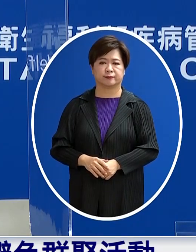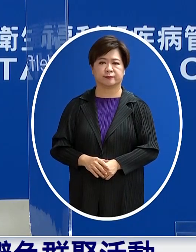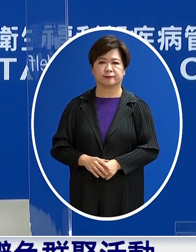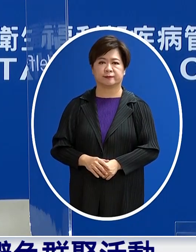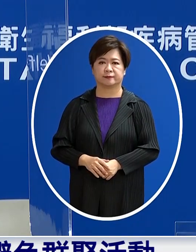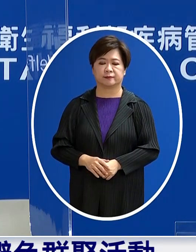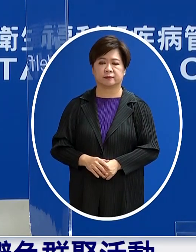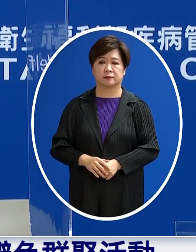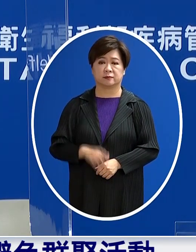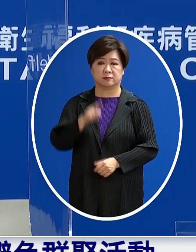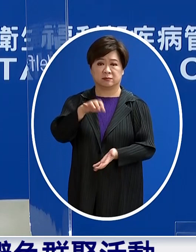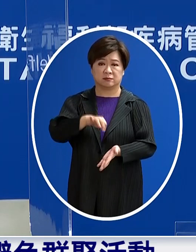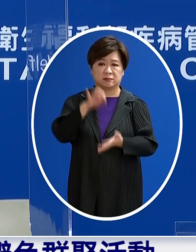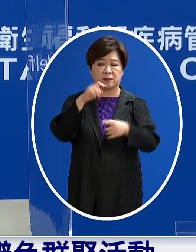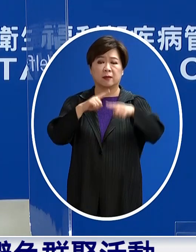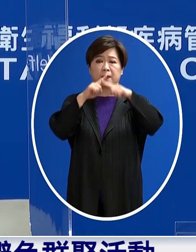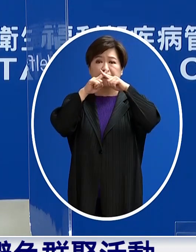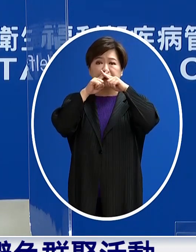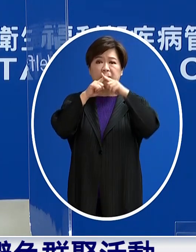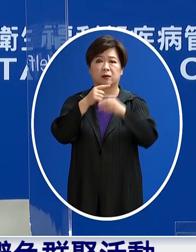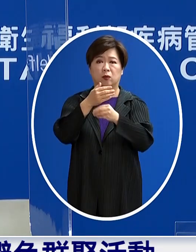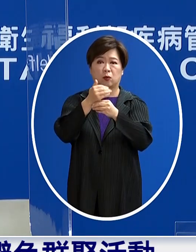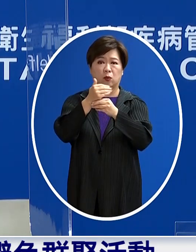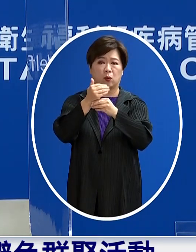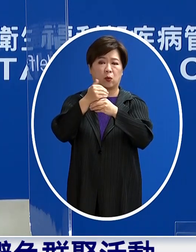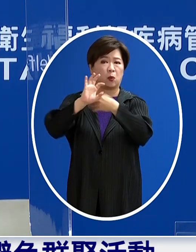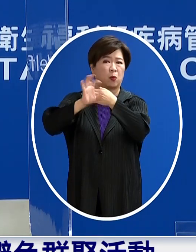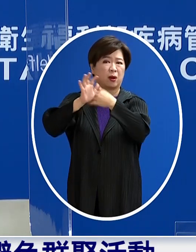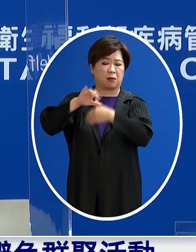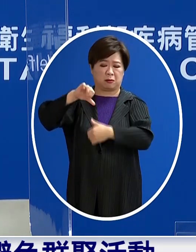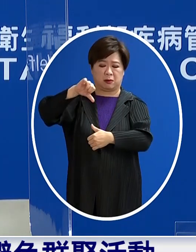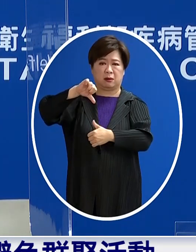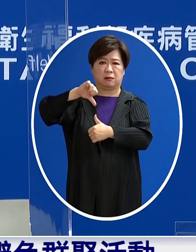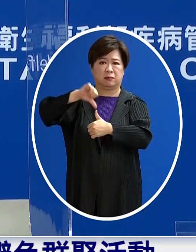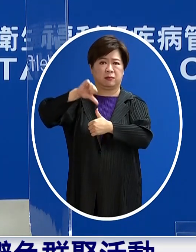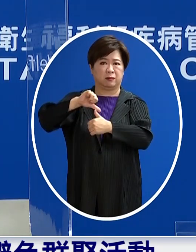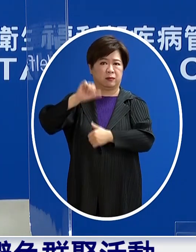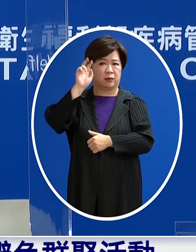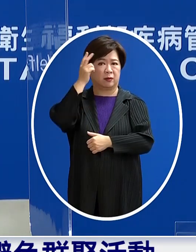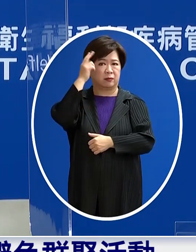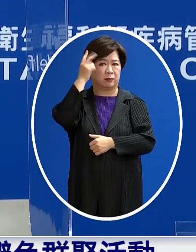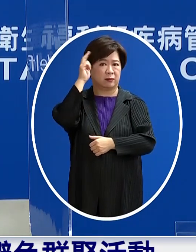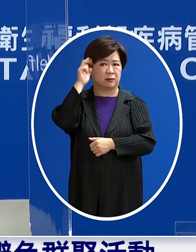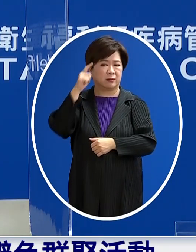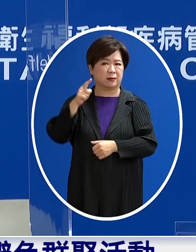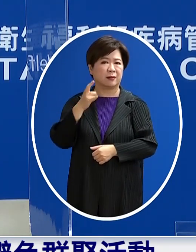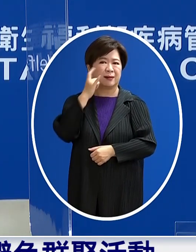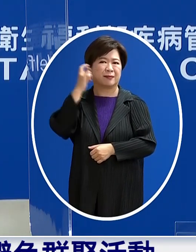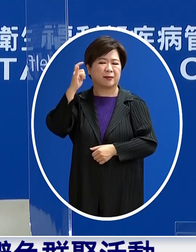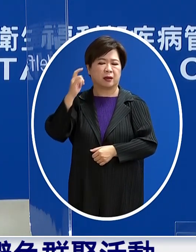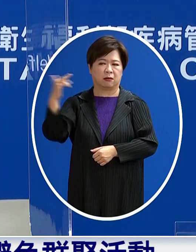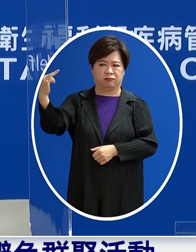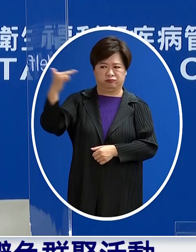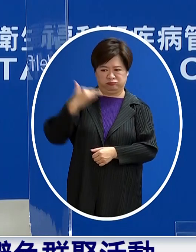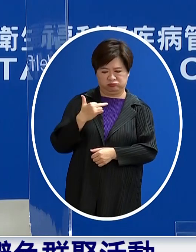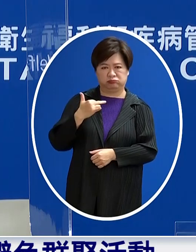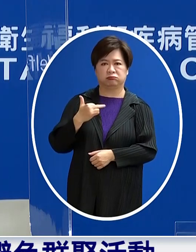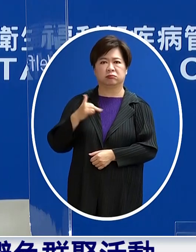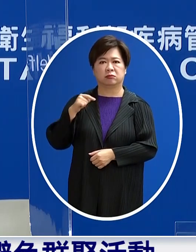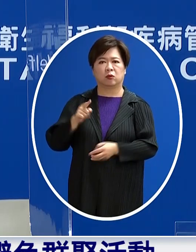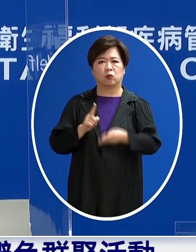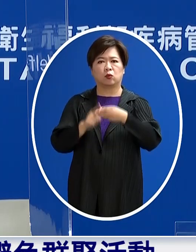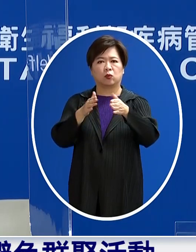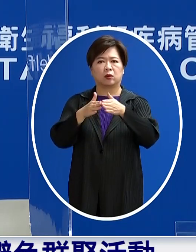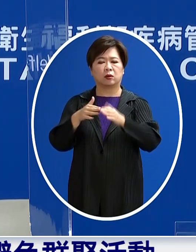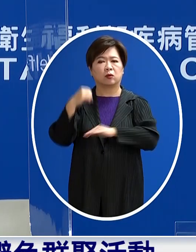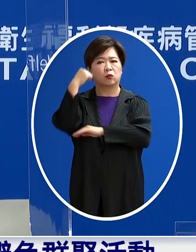这个秘鲁入境的这个案例来讲，那主要的疫调当然会以这个他居